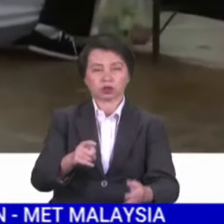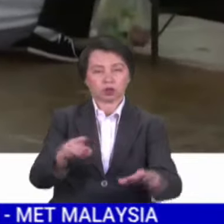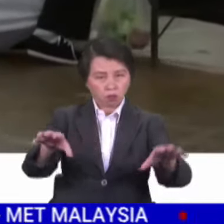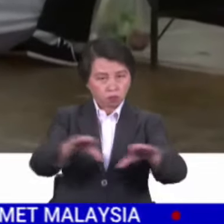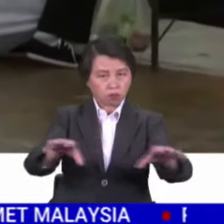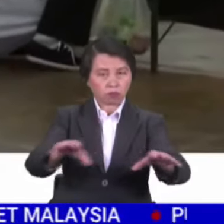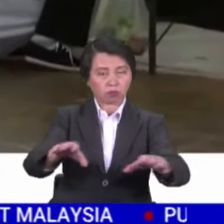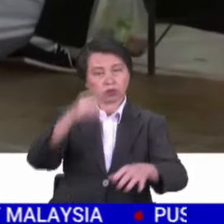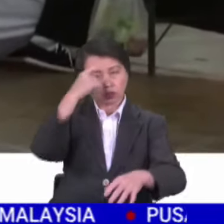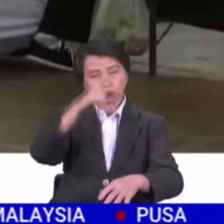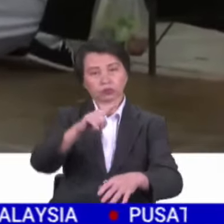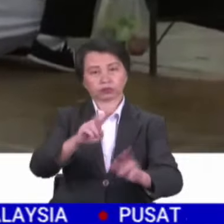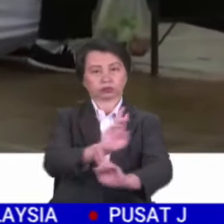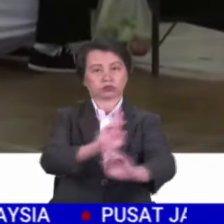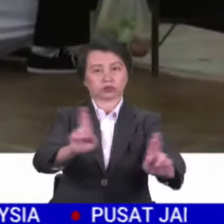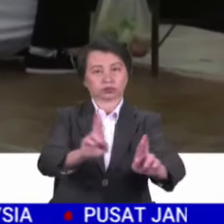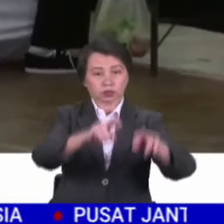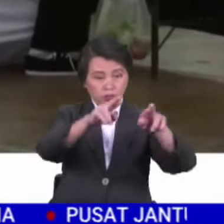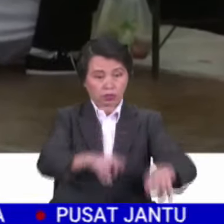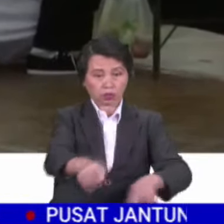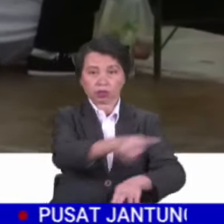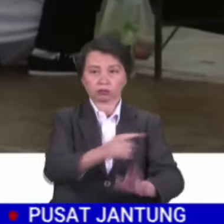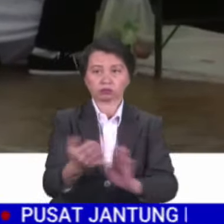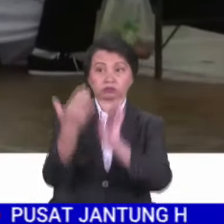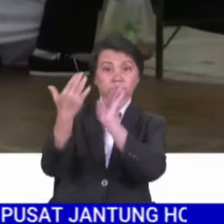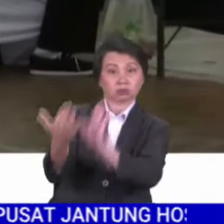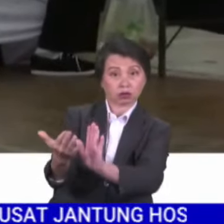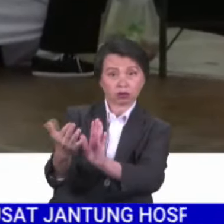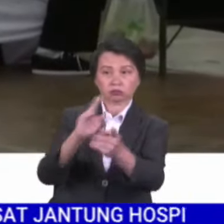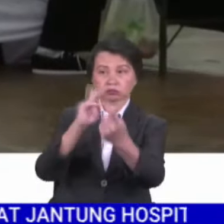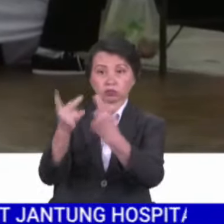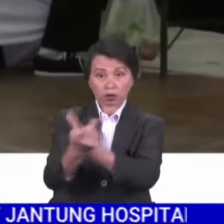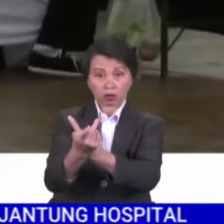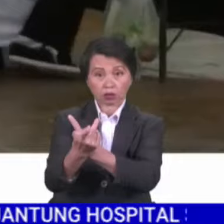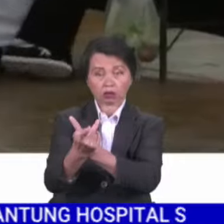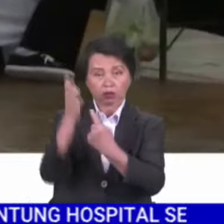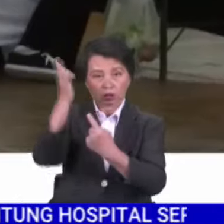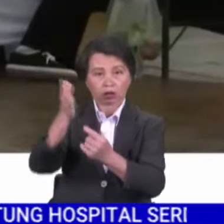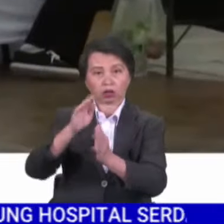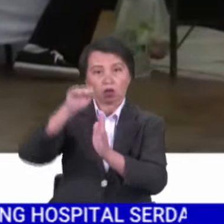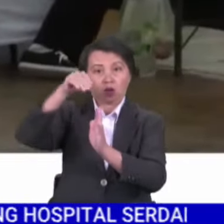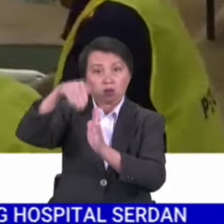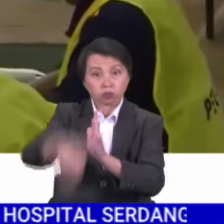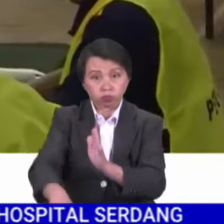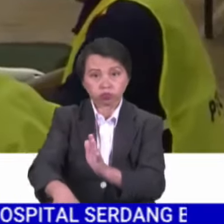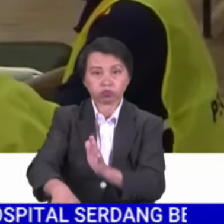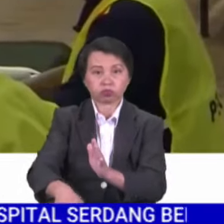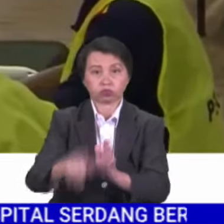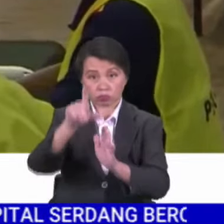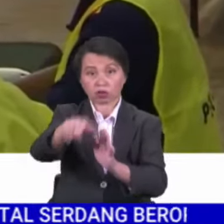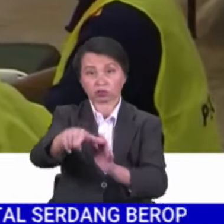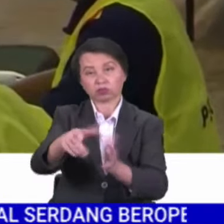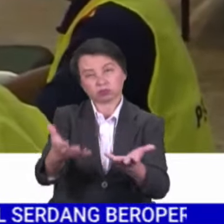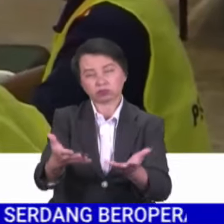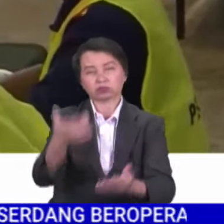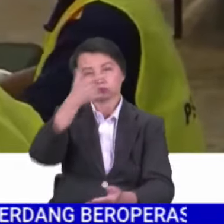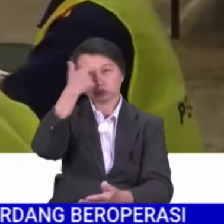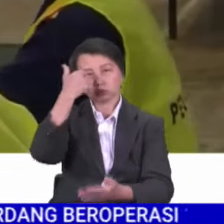diambil untuk menyediakan rakyat kita menghadapi keadaan yang akan merudum nanti, yang kelam nanti. Sebab